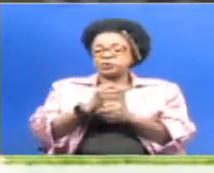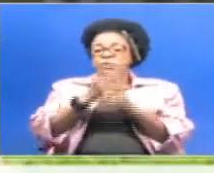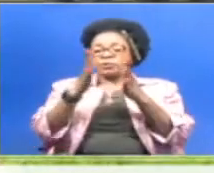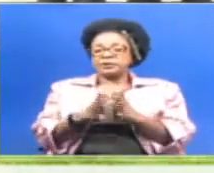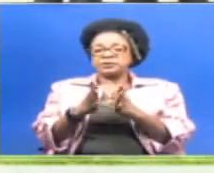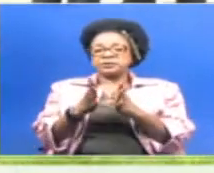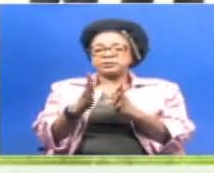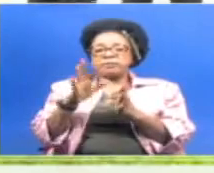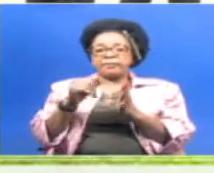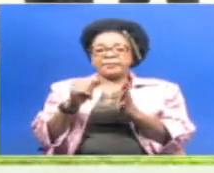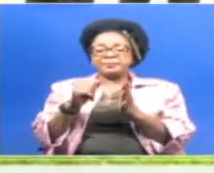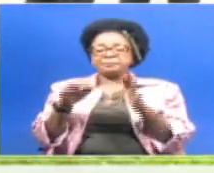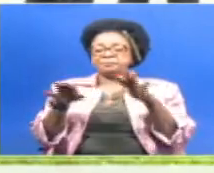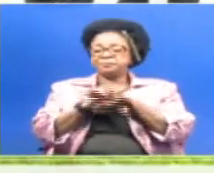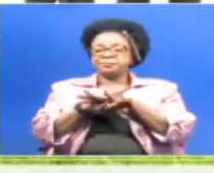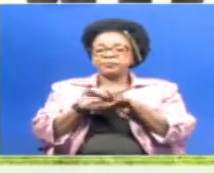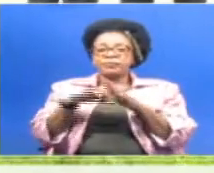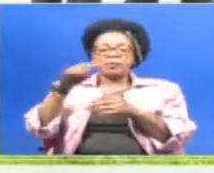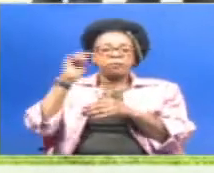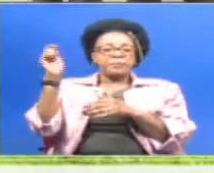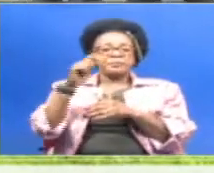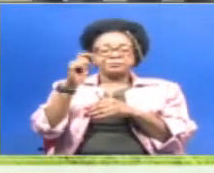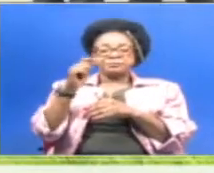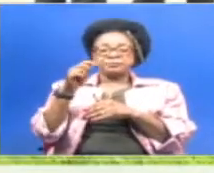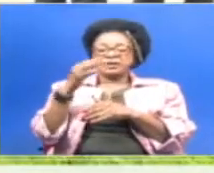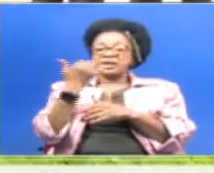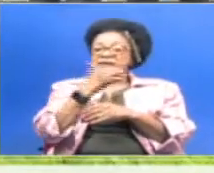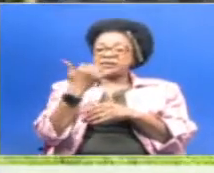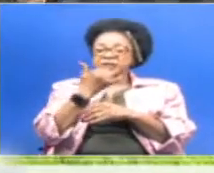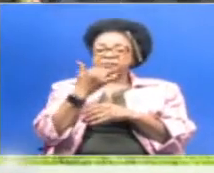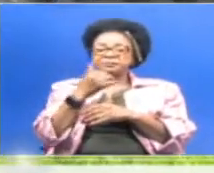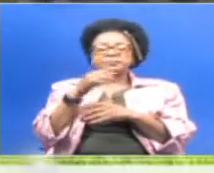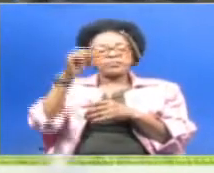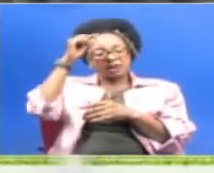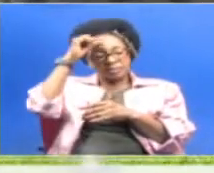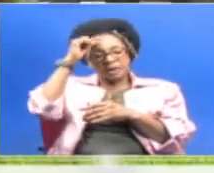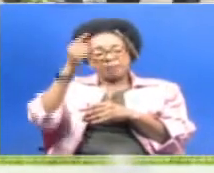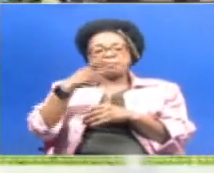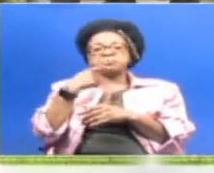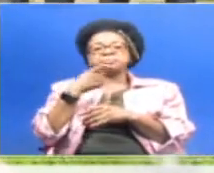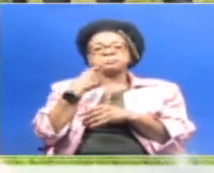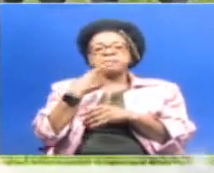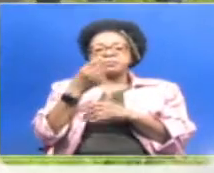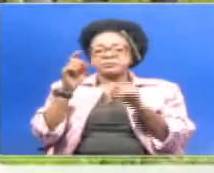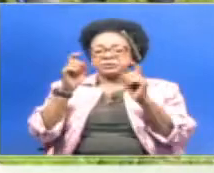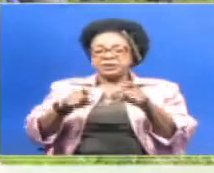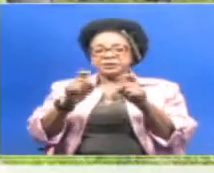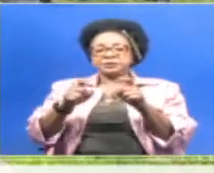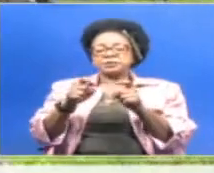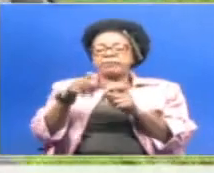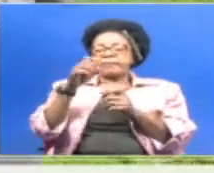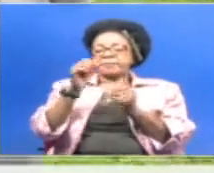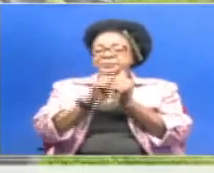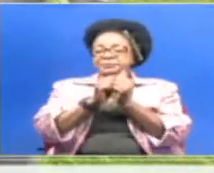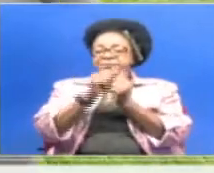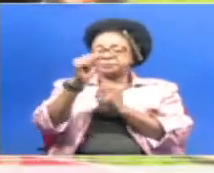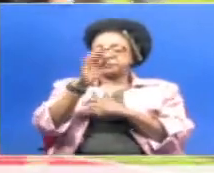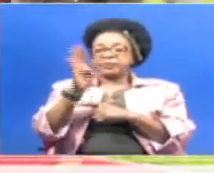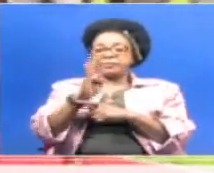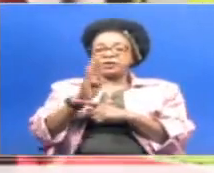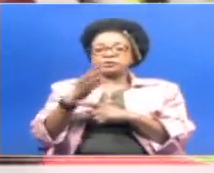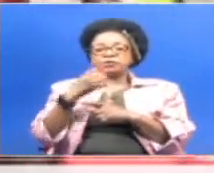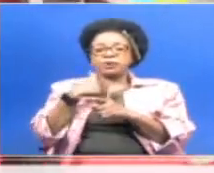za naibu wa rais Rigathi Gachagua. Serikali za kaunti zinasema zinahitaji shilingi bilioni 15 kufanikisha hali, nalo shirika